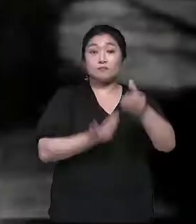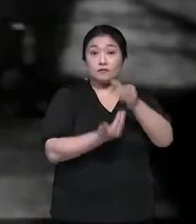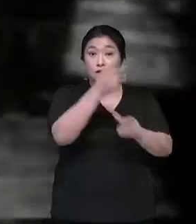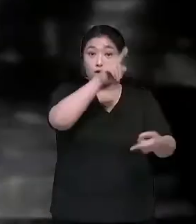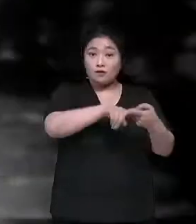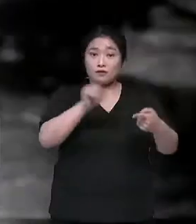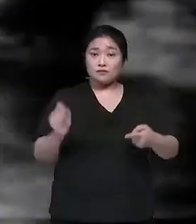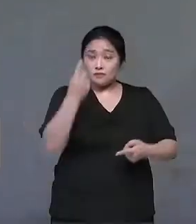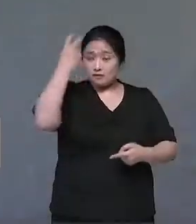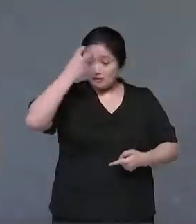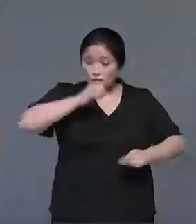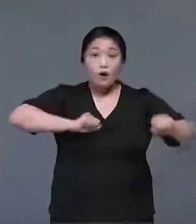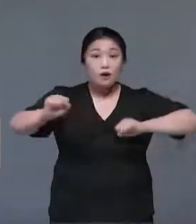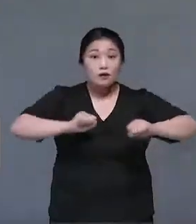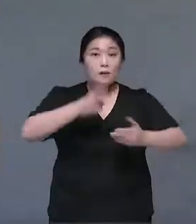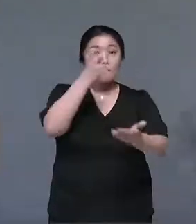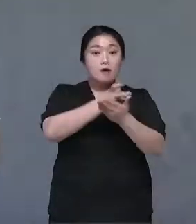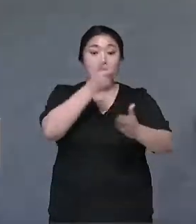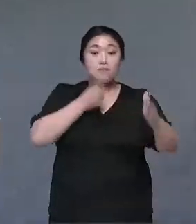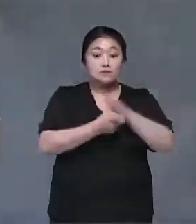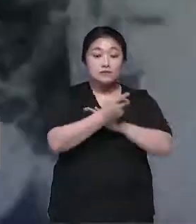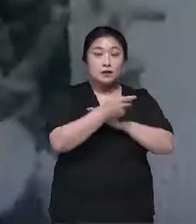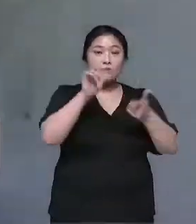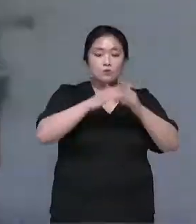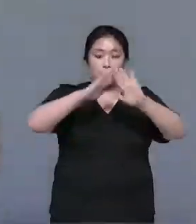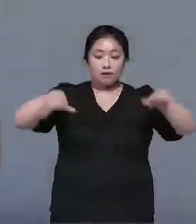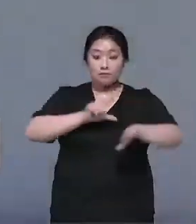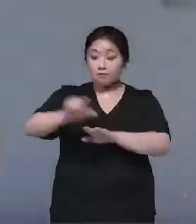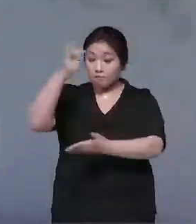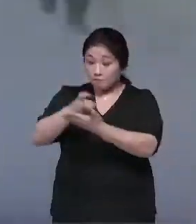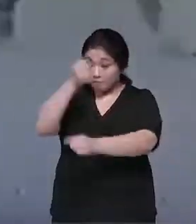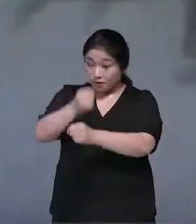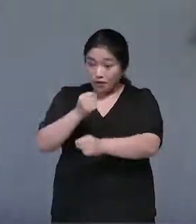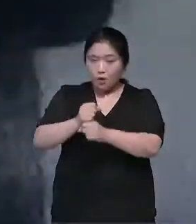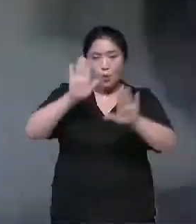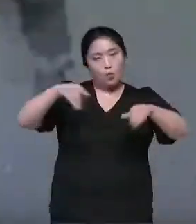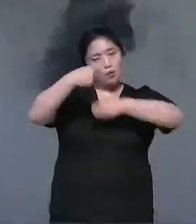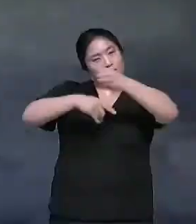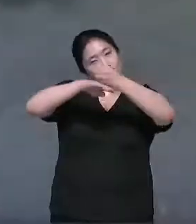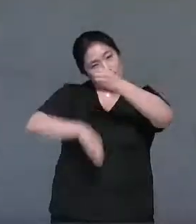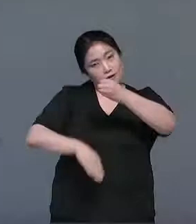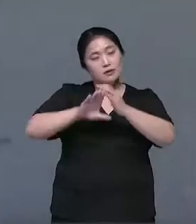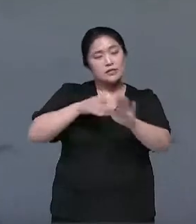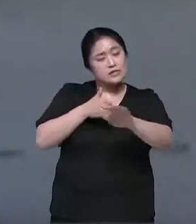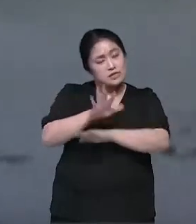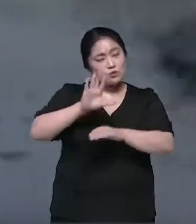사건에 대한 진상규명 활동은 법 시행령과 전남도 조례가 만들어지는 올 하반기,